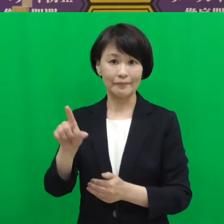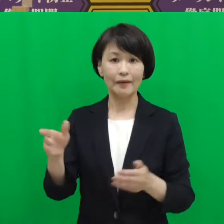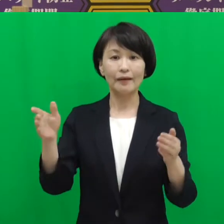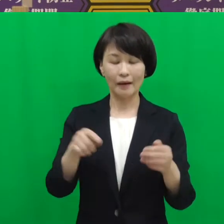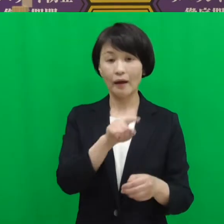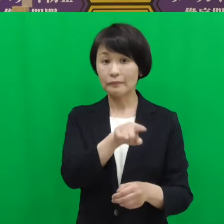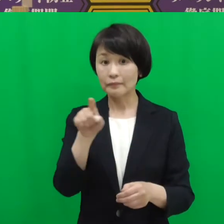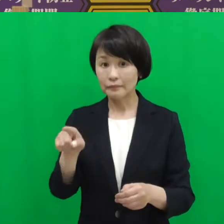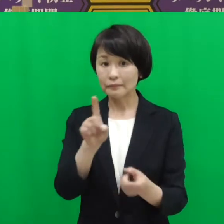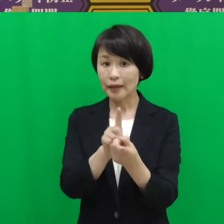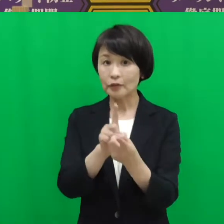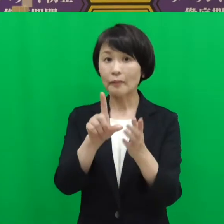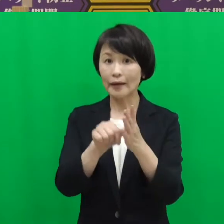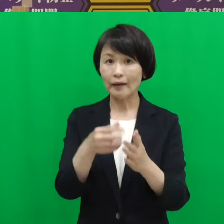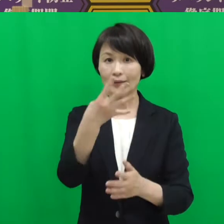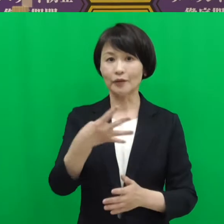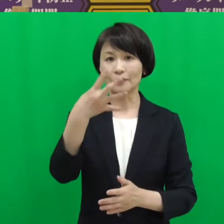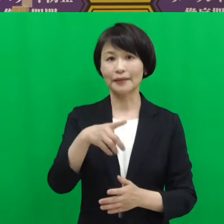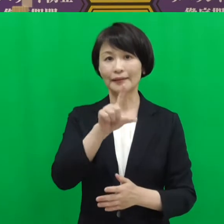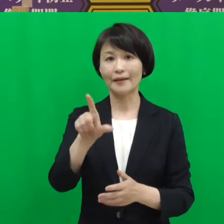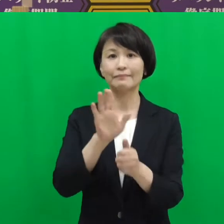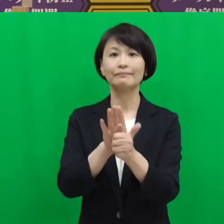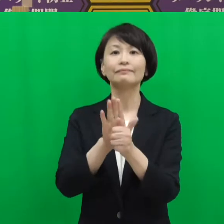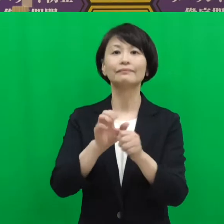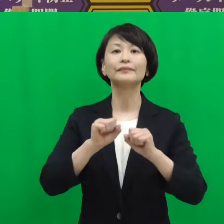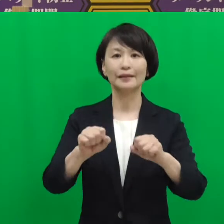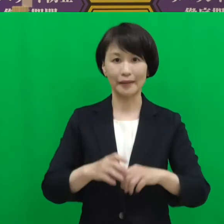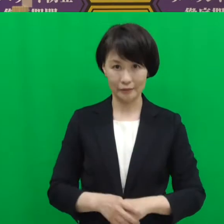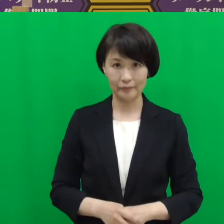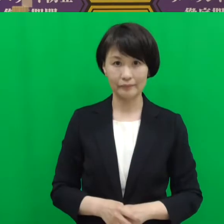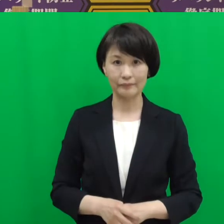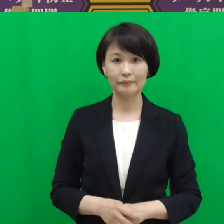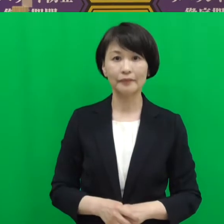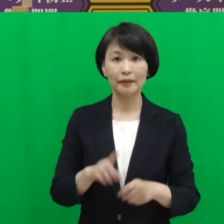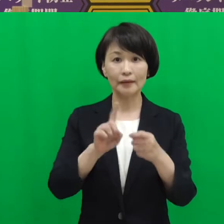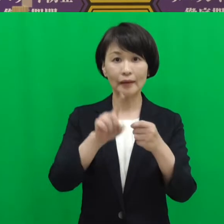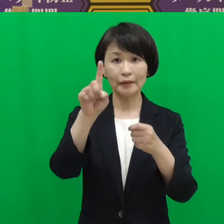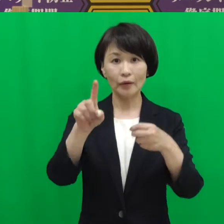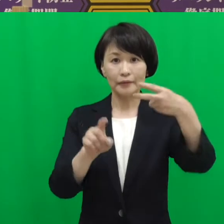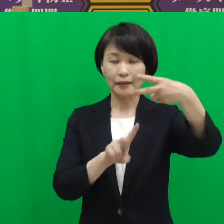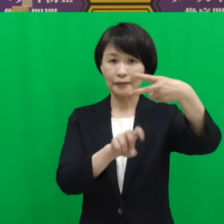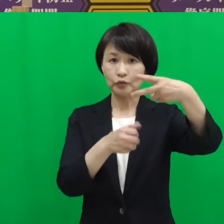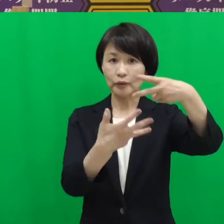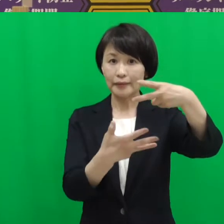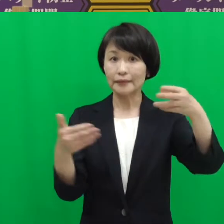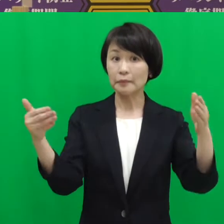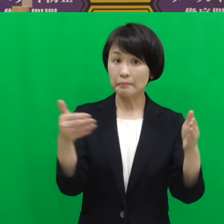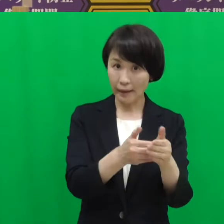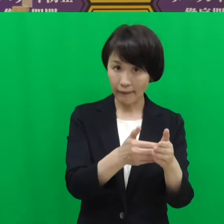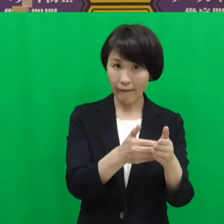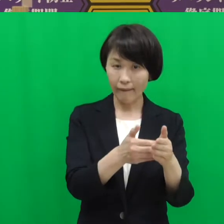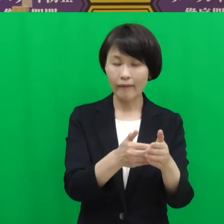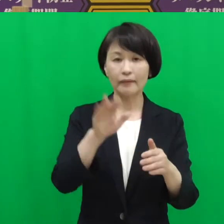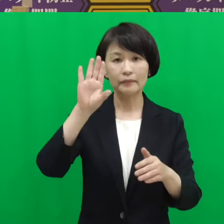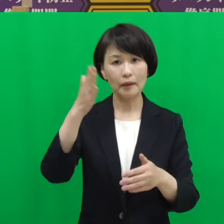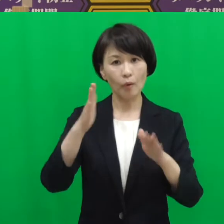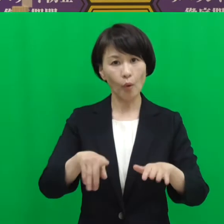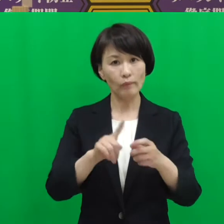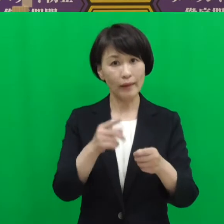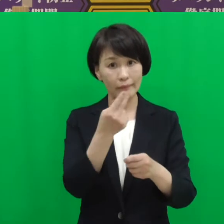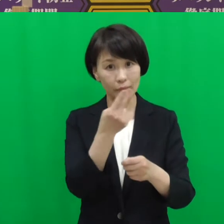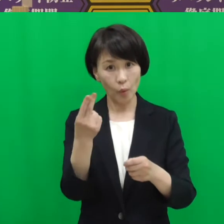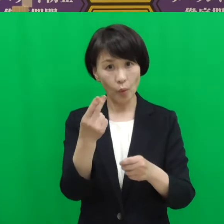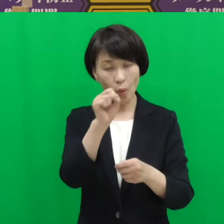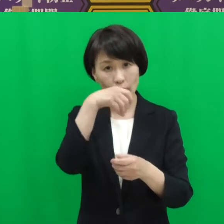。受付期限は来年の2月の28日までとしておりますが、今年度の予算